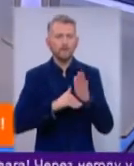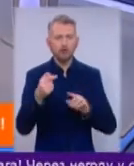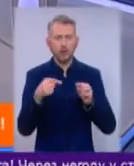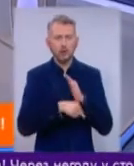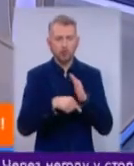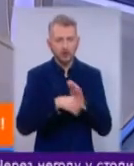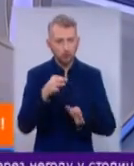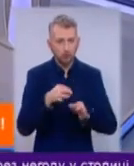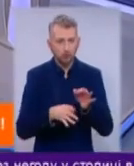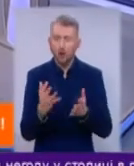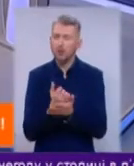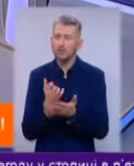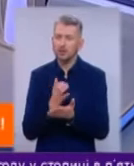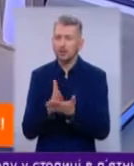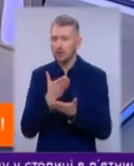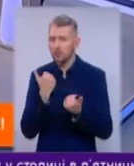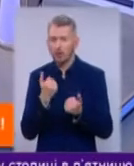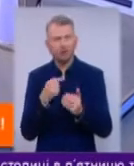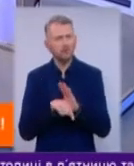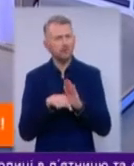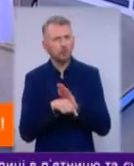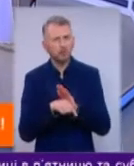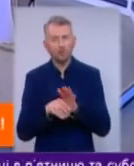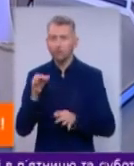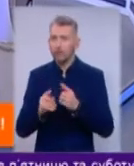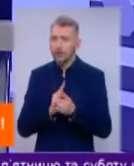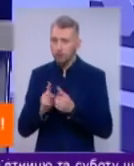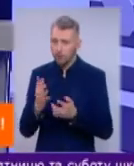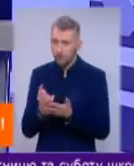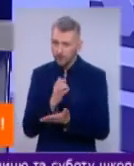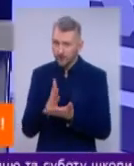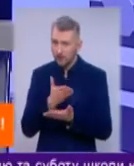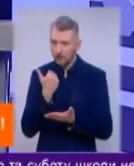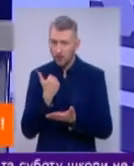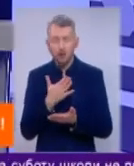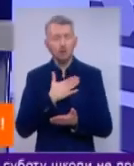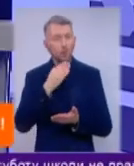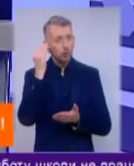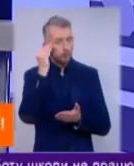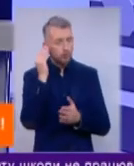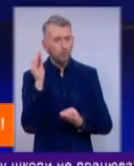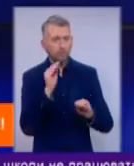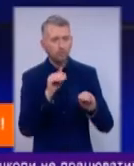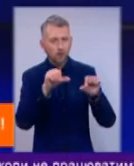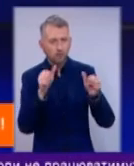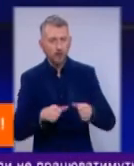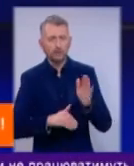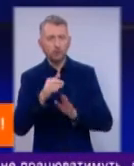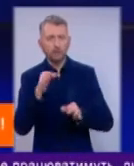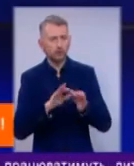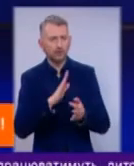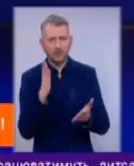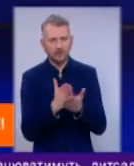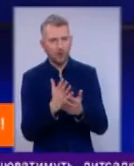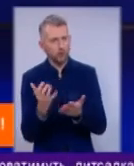є про вищий. Є вже якісь успіхи? В чому саме? В судовій реформі в Україні. На мою думку, формування Верховного суду не є успіхом, не є тотальним